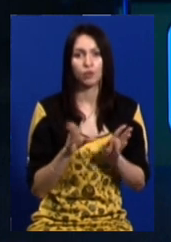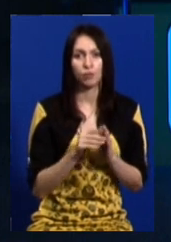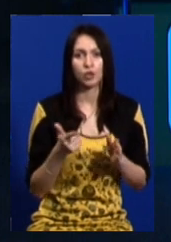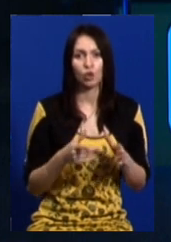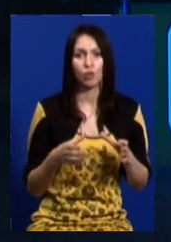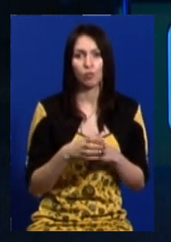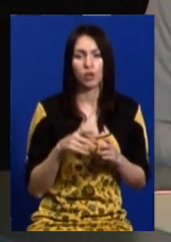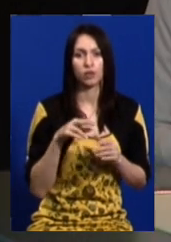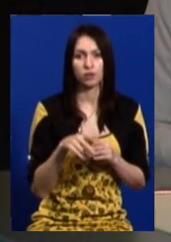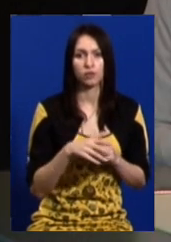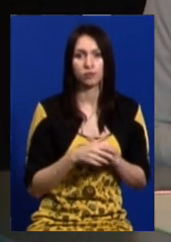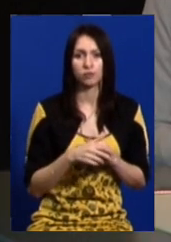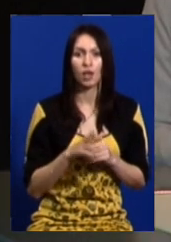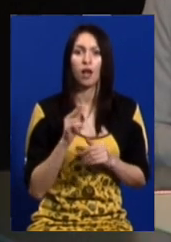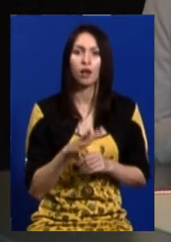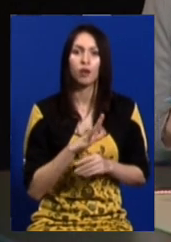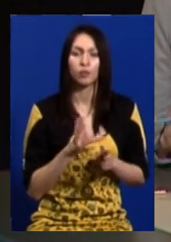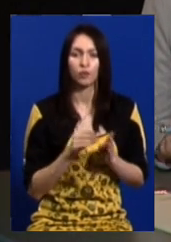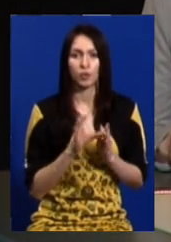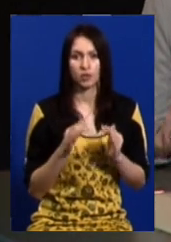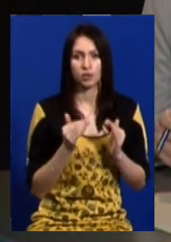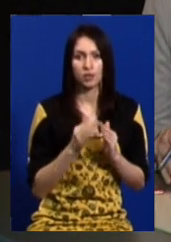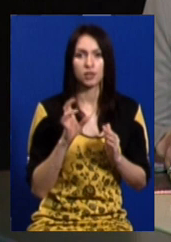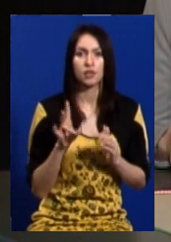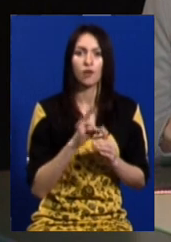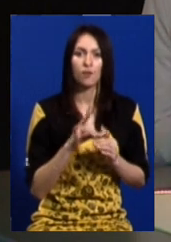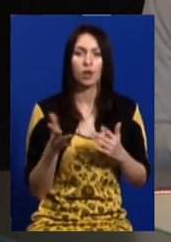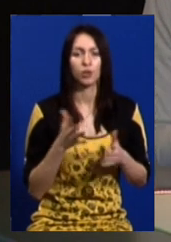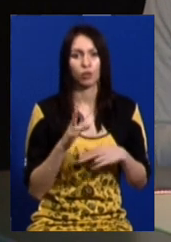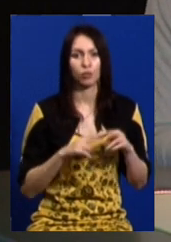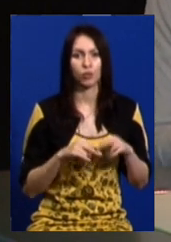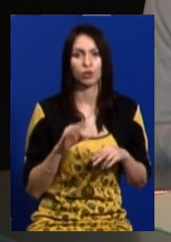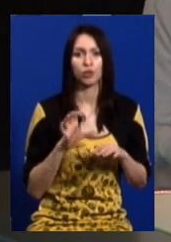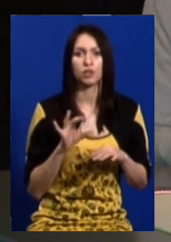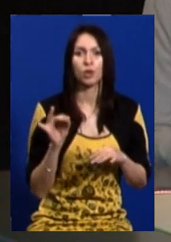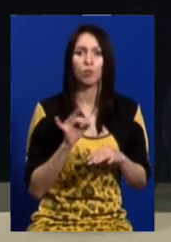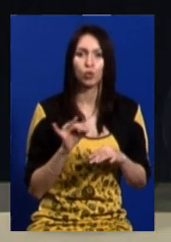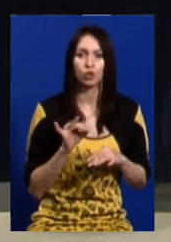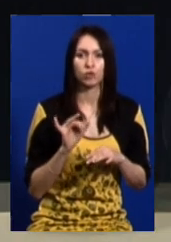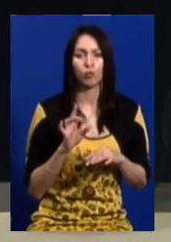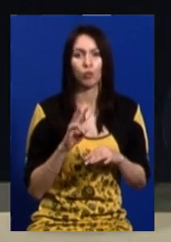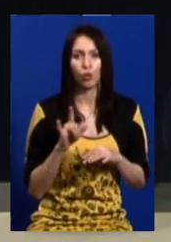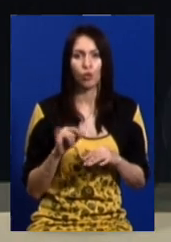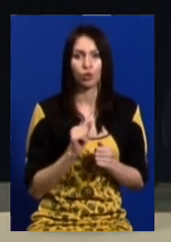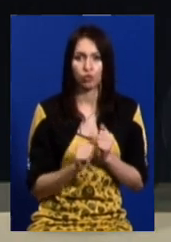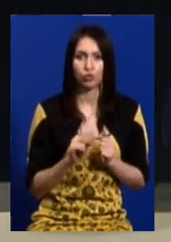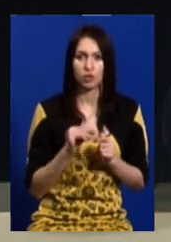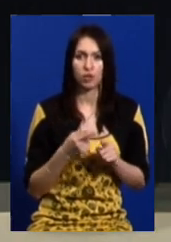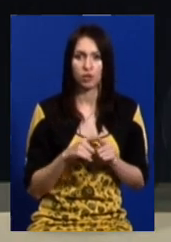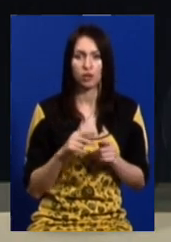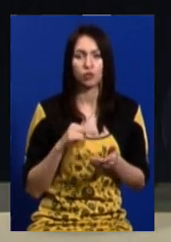до спасіння. А як бути з будівлями, з церквами, які побудовані, з майном, з іконами? Часто це коштовні